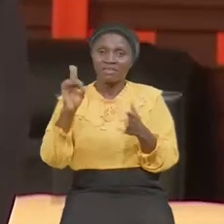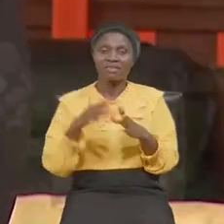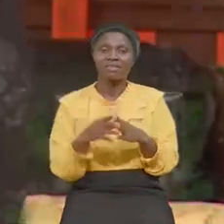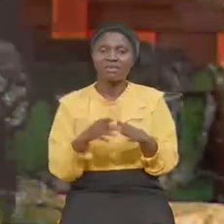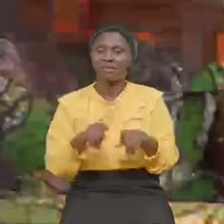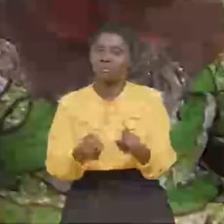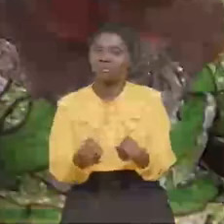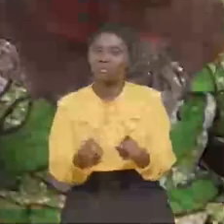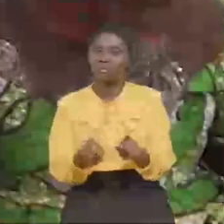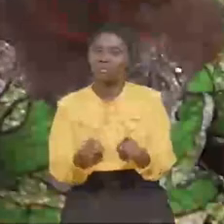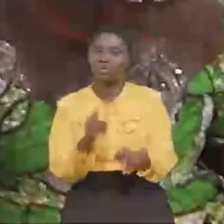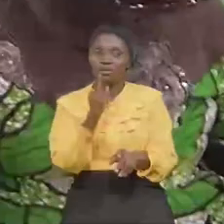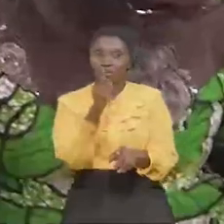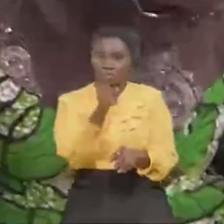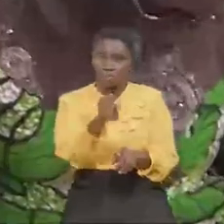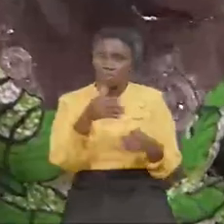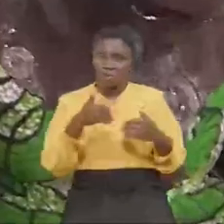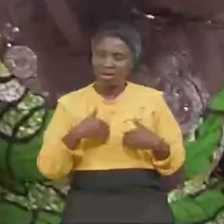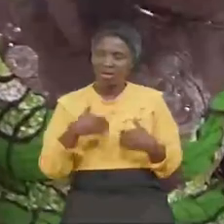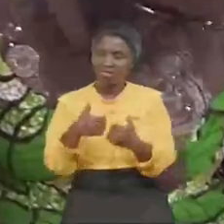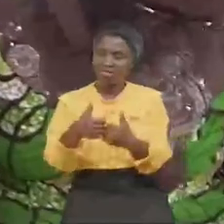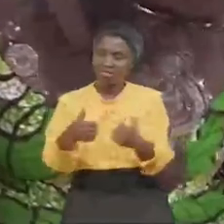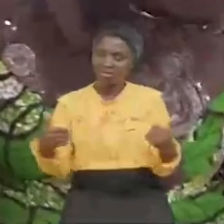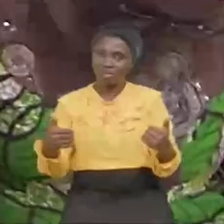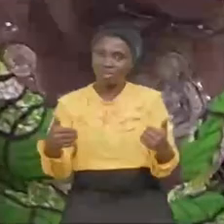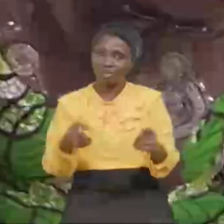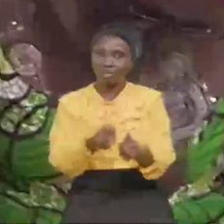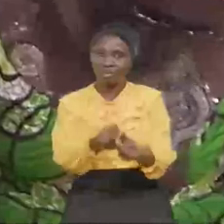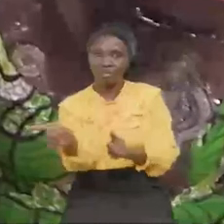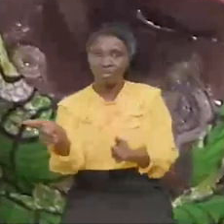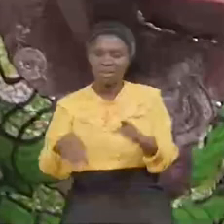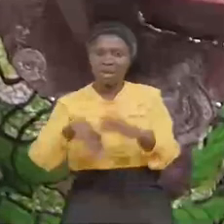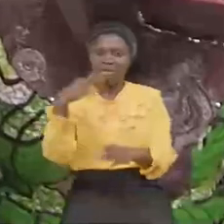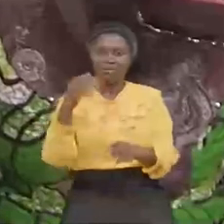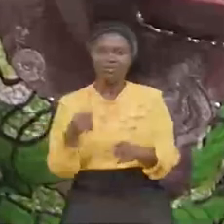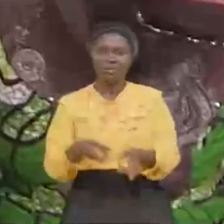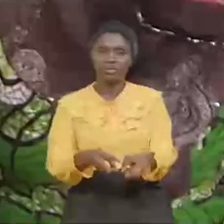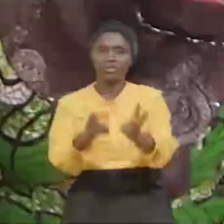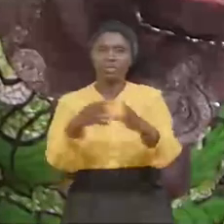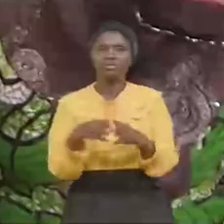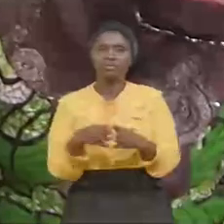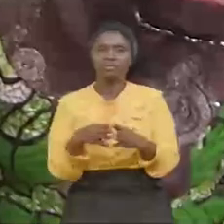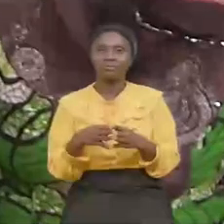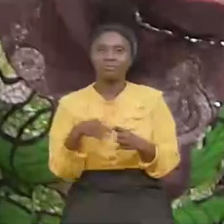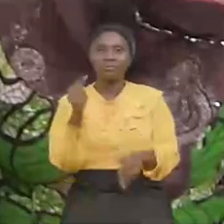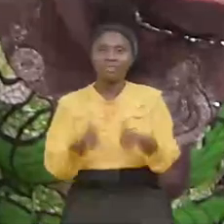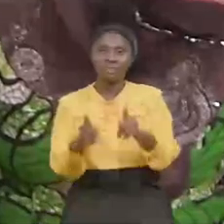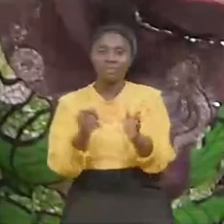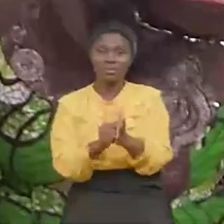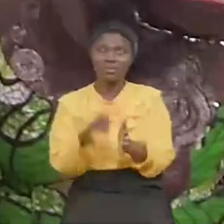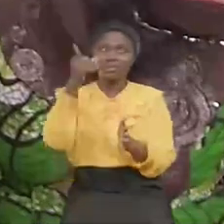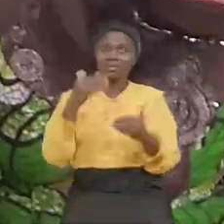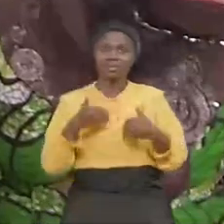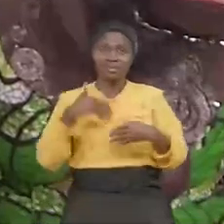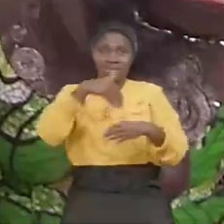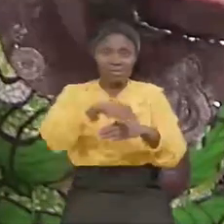vous êtes écartés de la voie. Ça se passe encore. Ceux que Dieu même a envoyés vers eux.